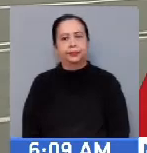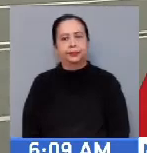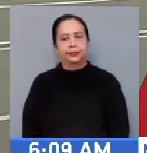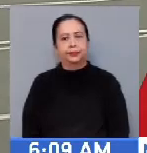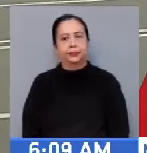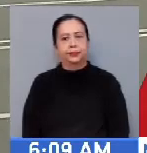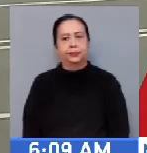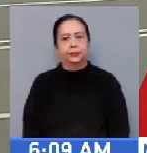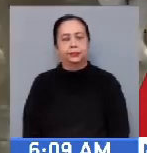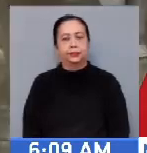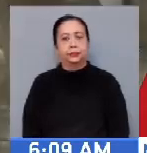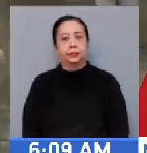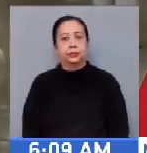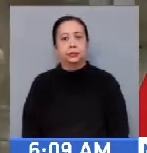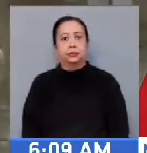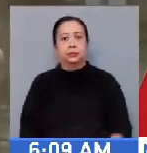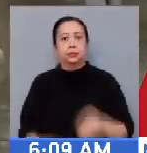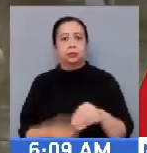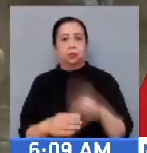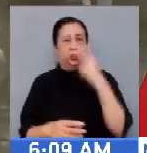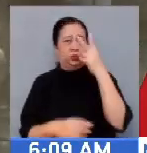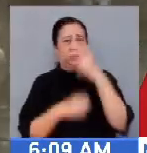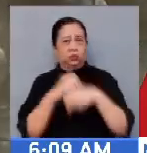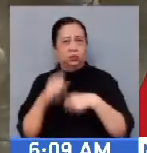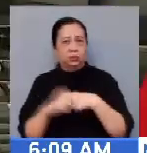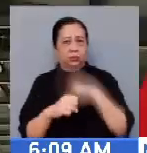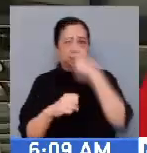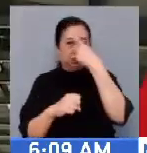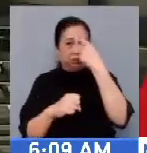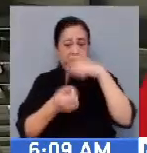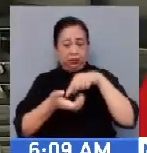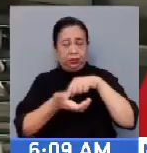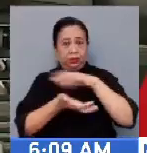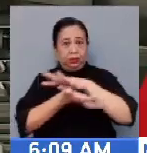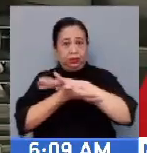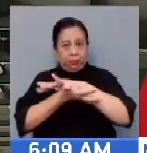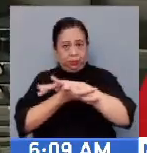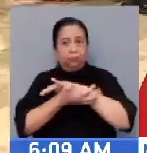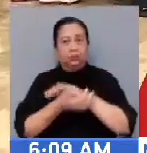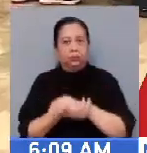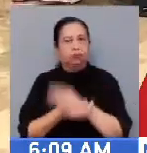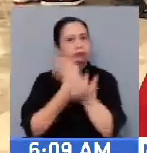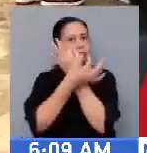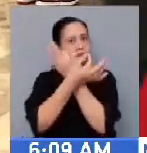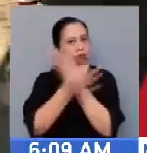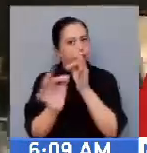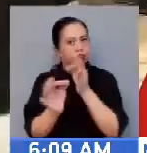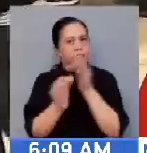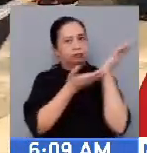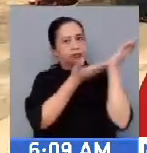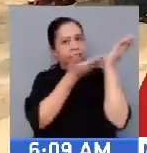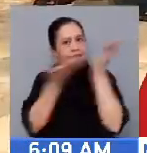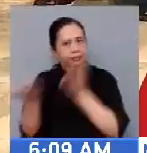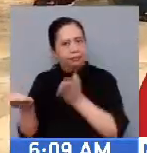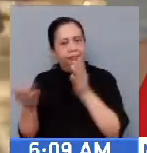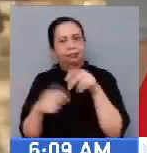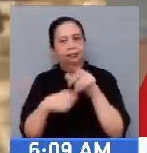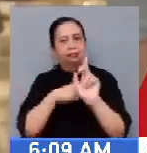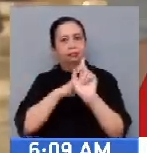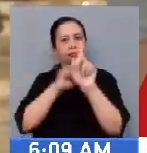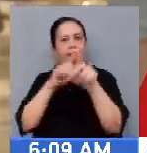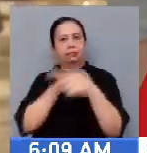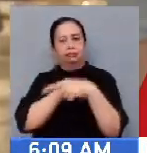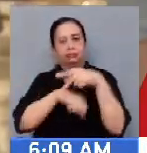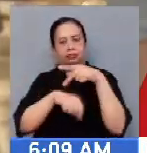Sa loob ng 2 taon dahil sa COVID-19 pandemic, libreng inihahatid pauwi sa mga probinsya ng gobyerno